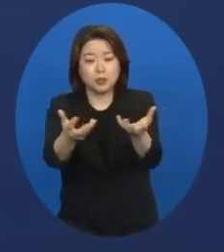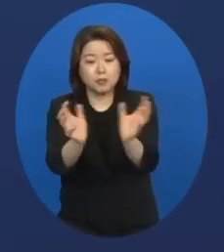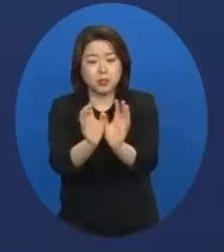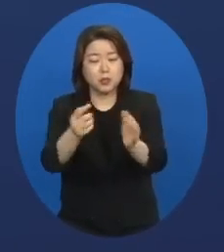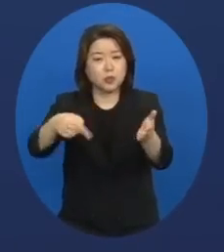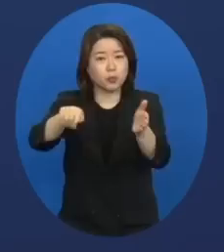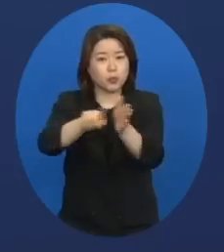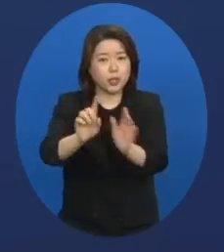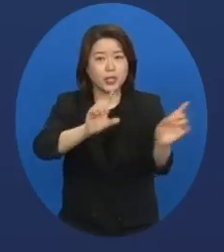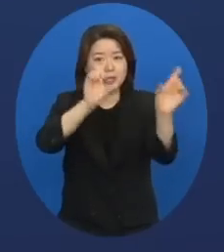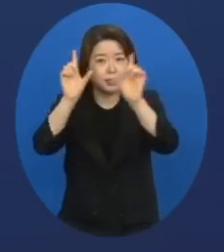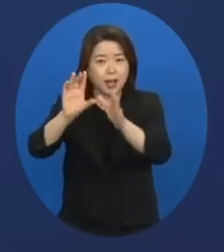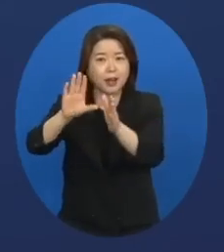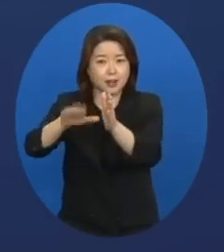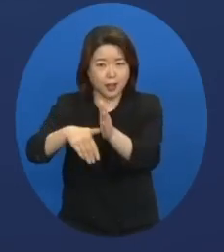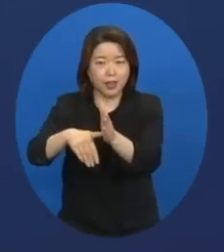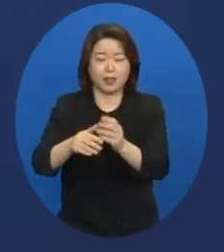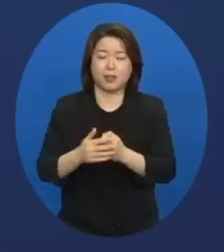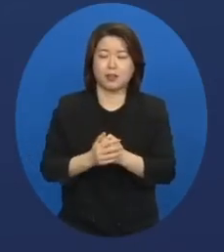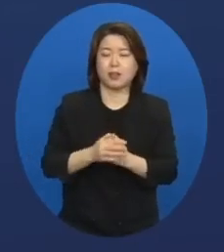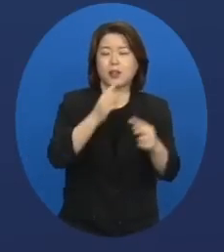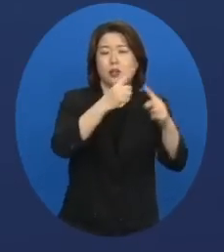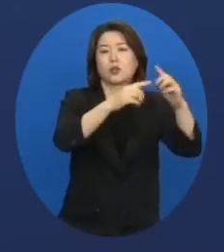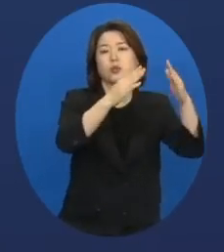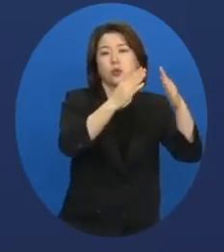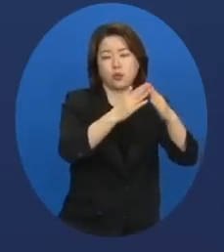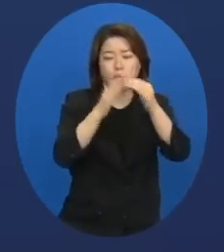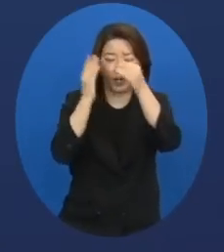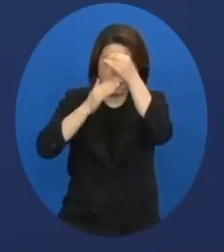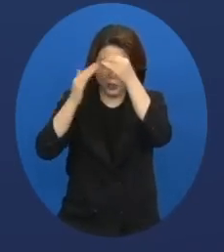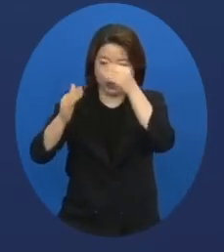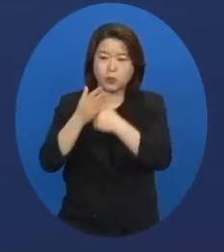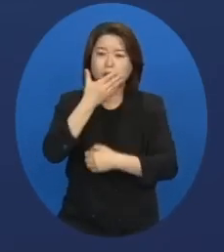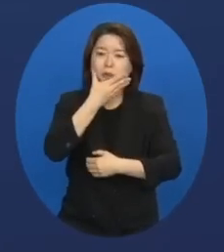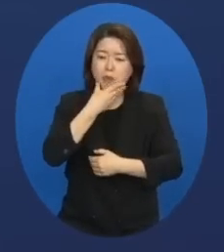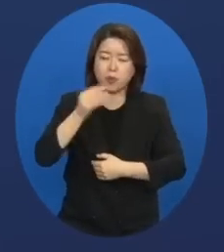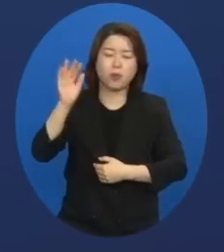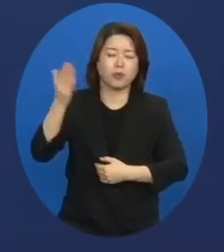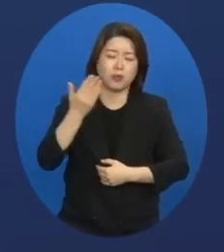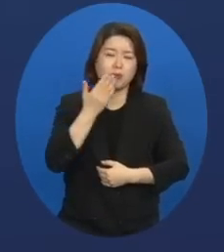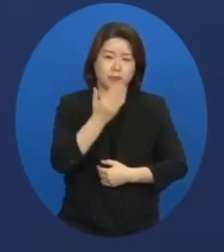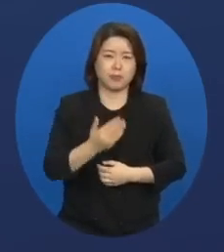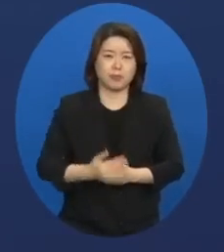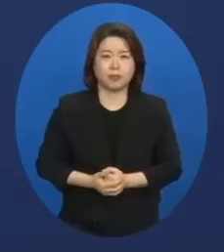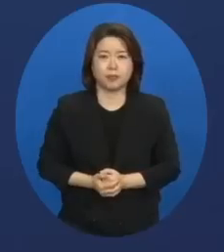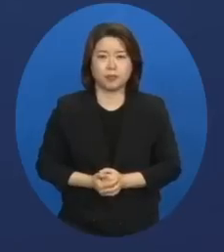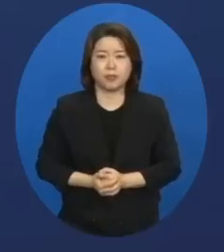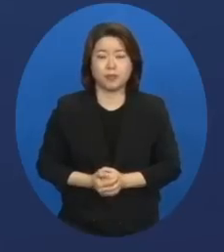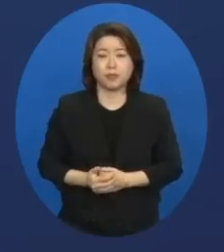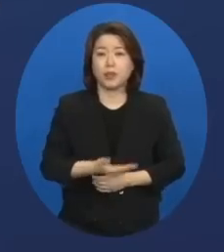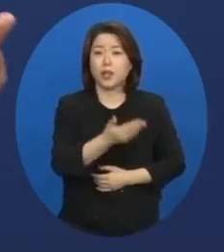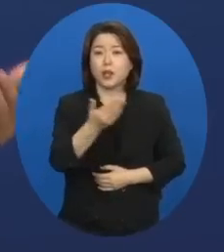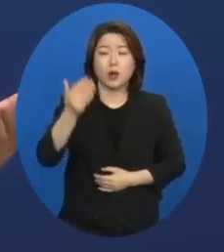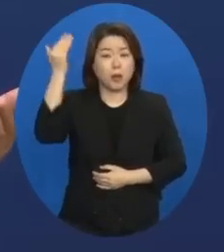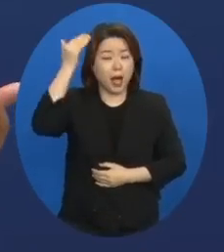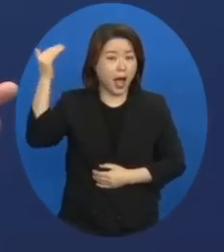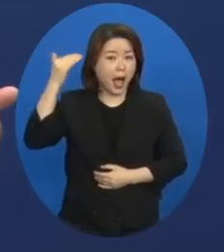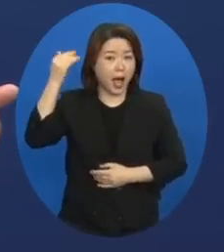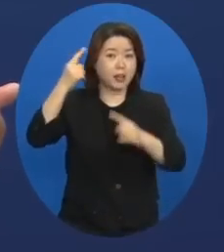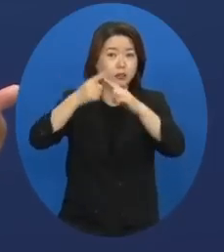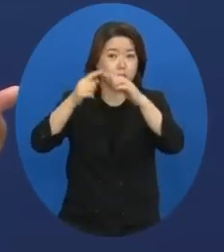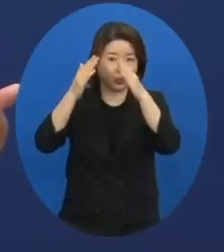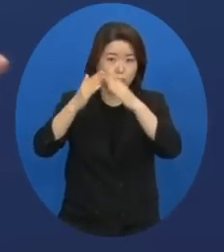때 그것이 교회와 성도에게 복이 된다는 겁니다. 여러분, 한국